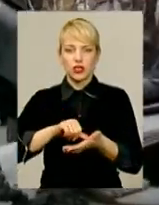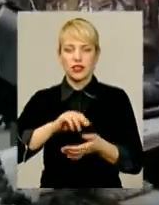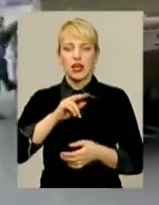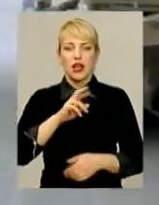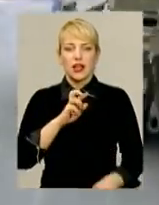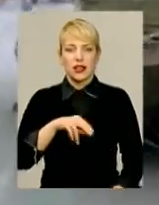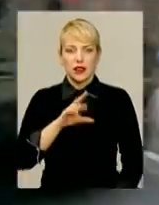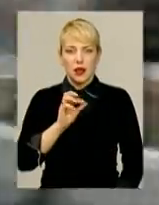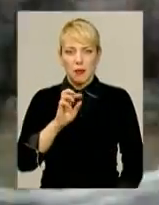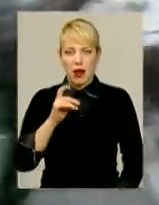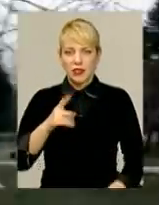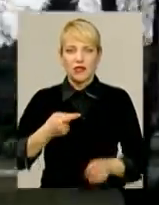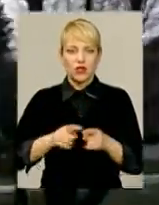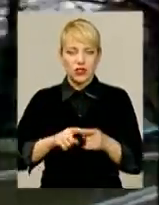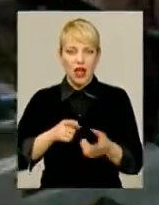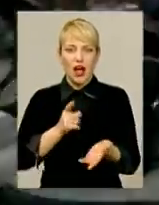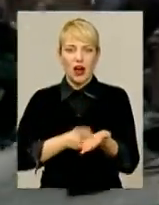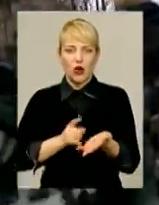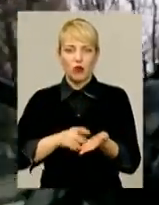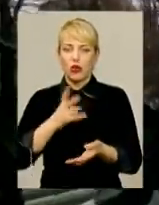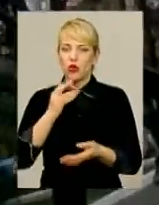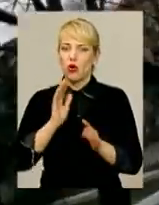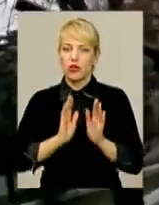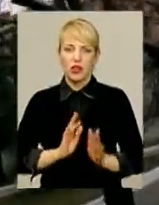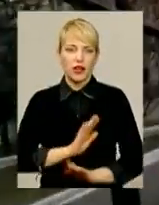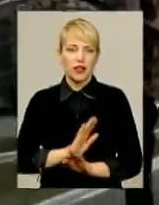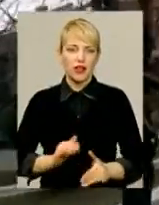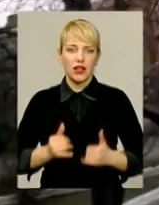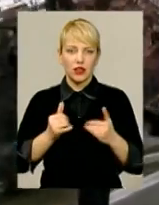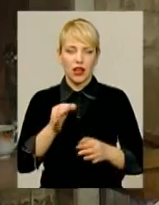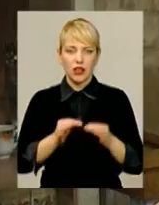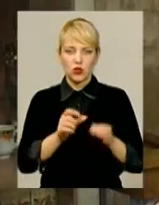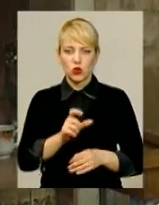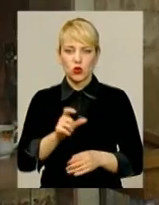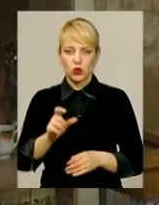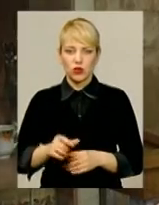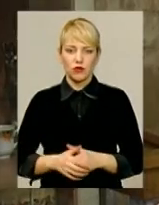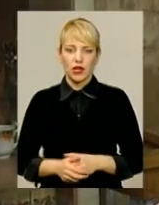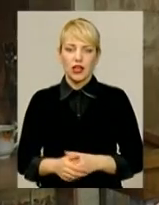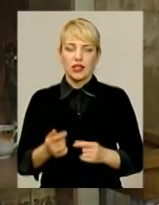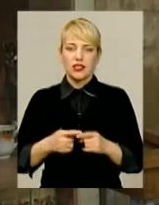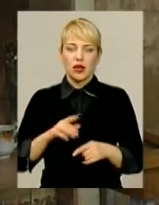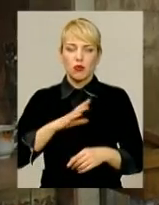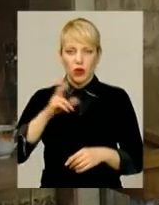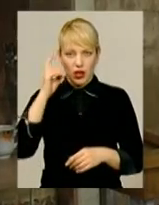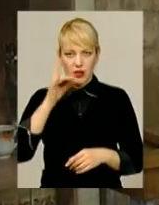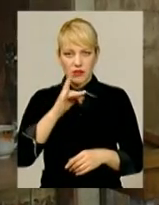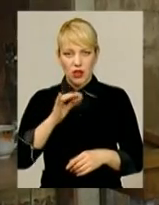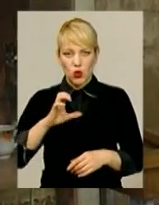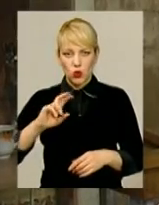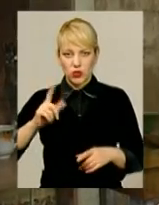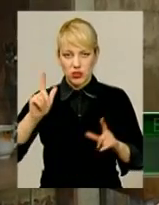– залізний аргумент. От тільки не для суддів, стверджують бійці 128-ї. Це були з Київської